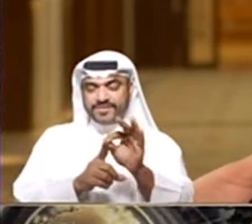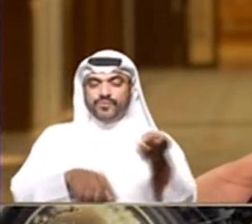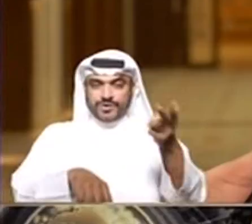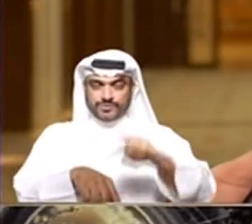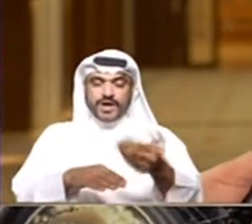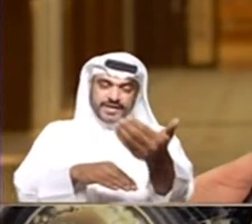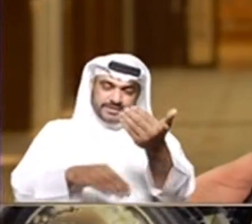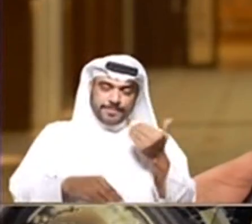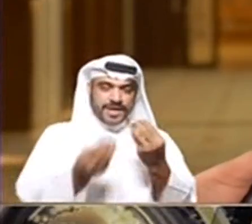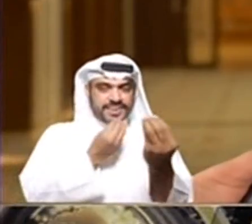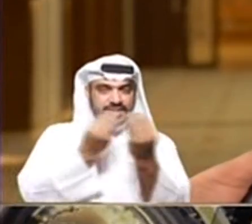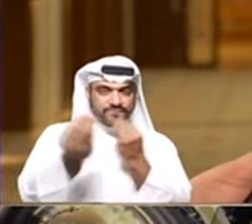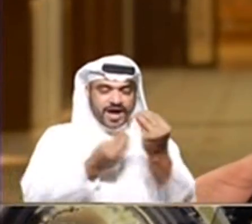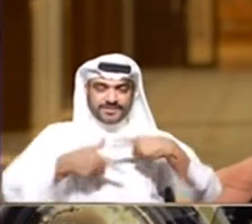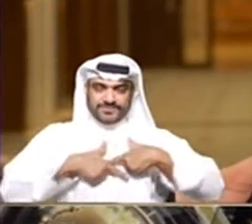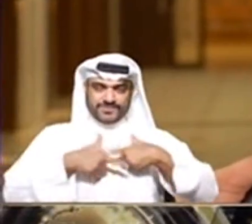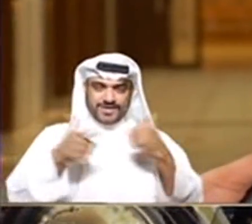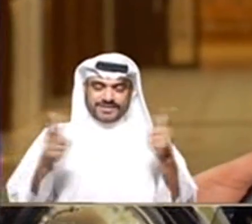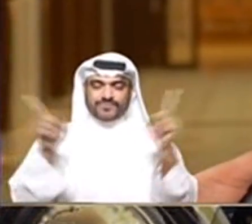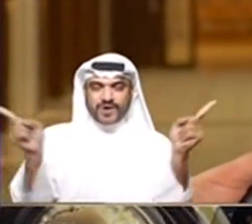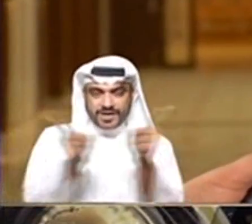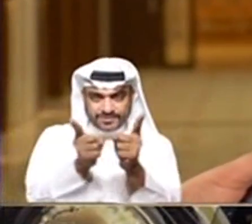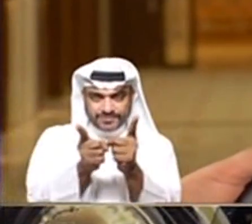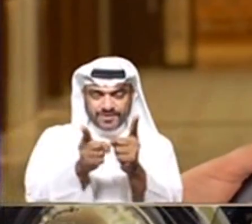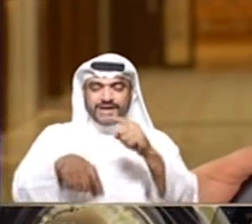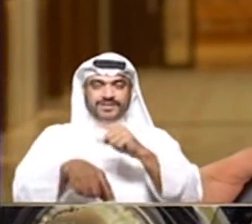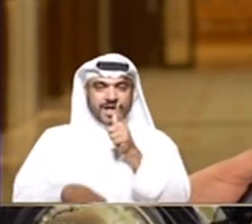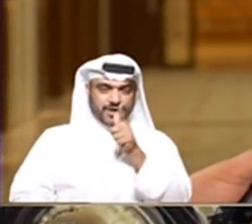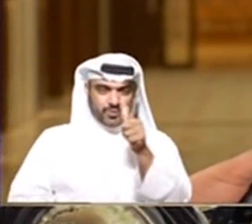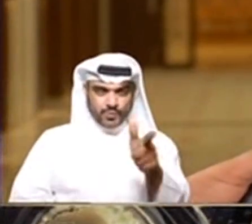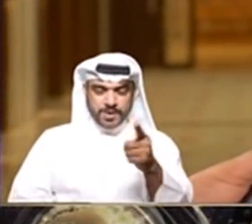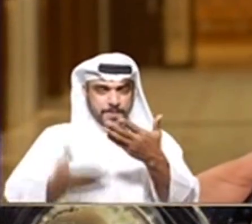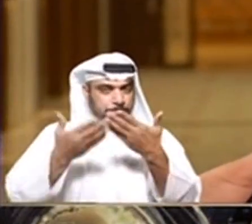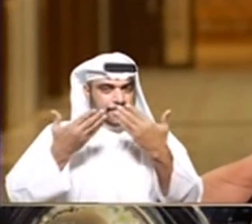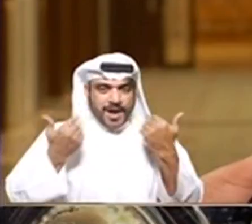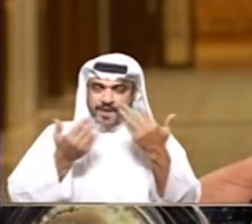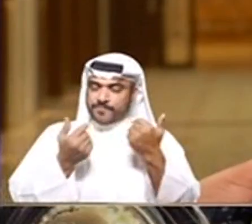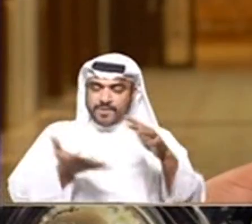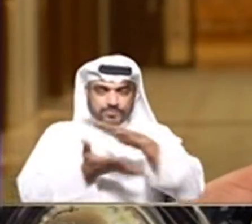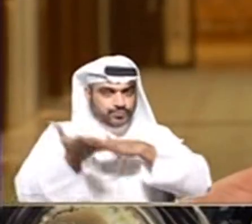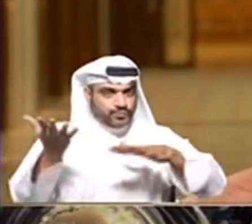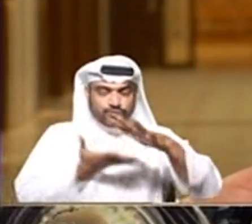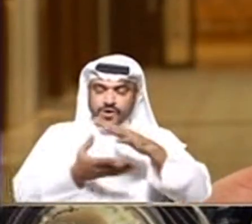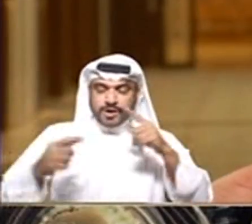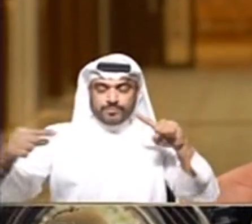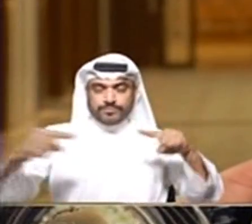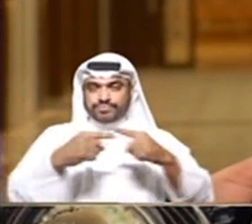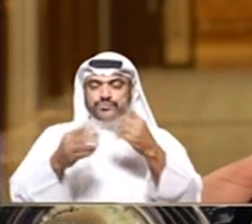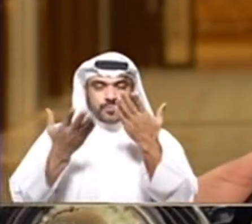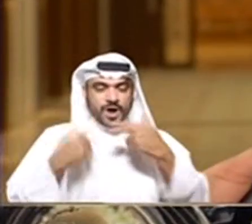وتسبق الاستجواب. باختصار شديد أعتقد لم يكن هناك خلاف حقيقي بين الأخت